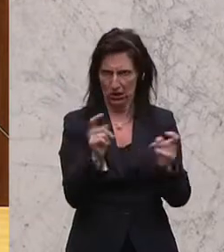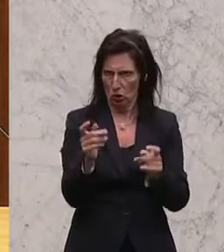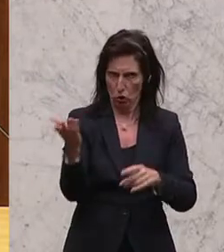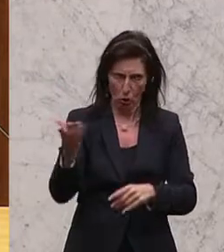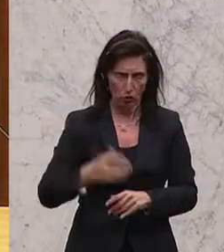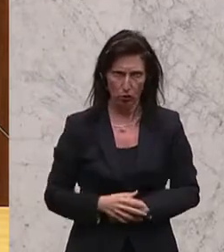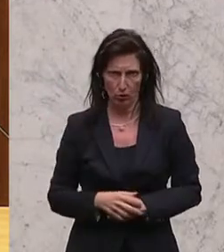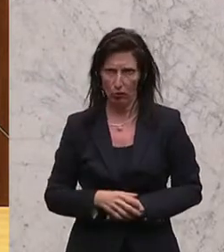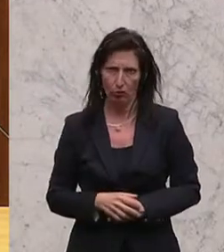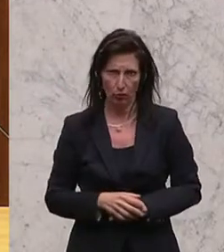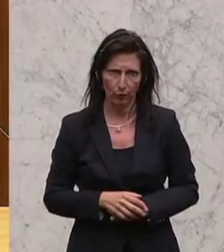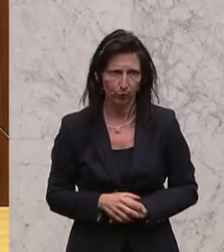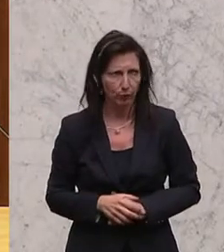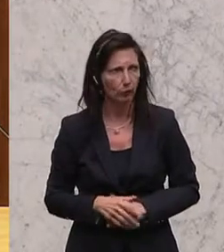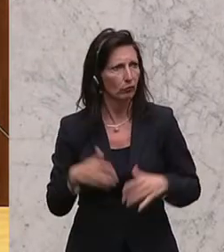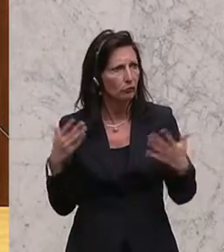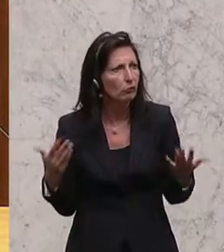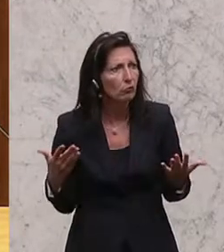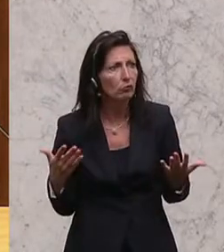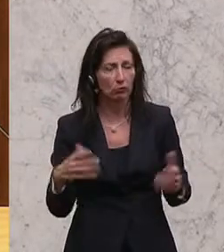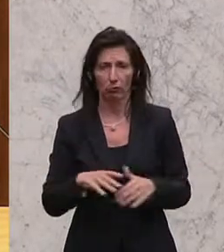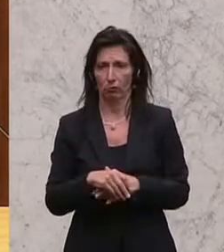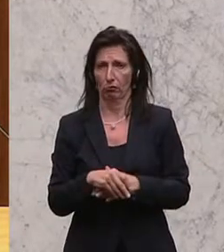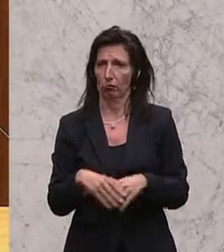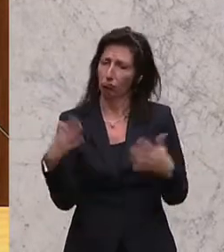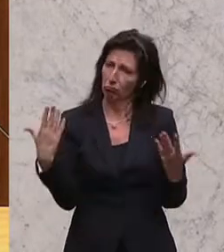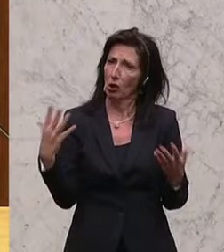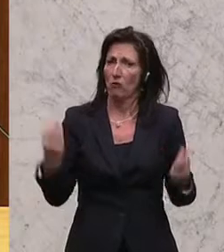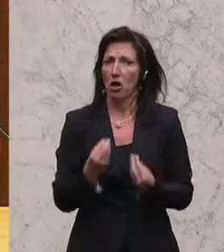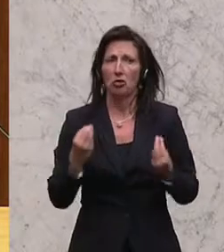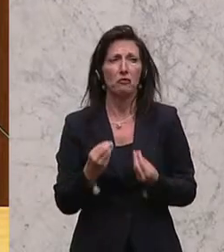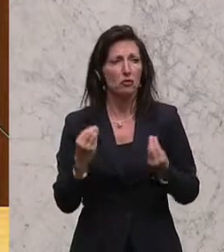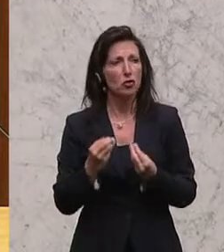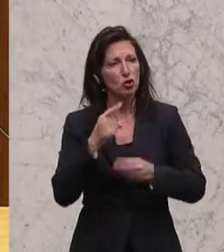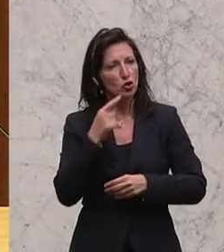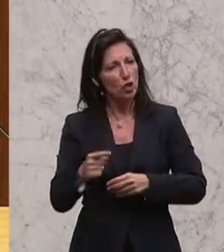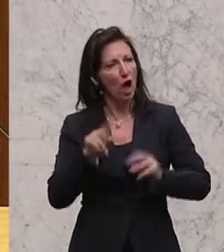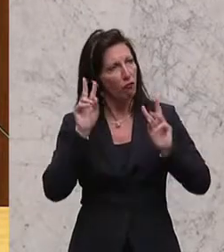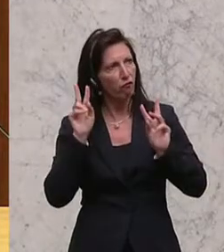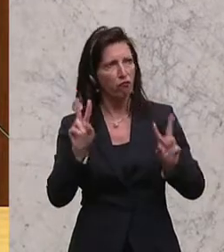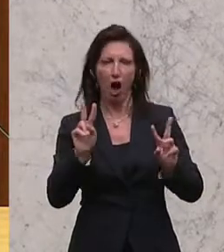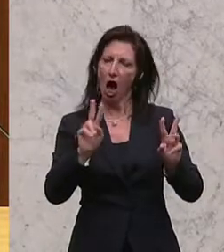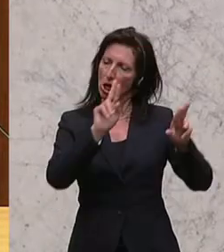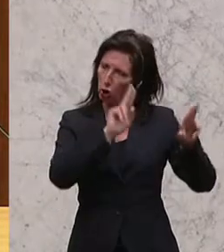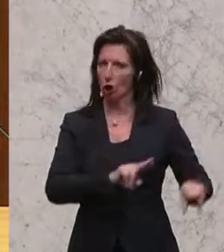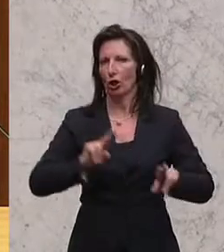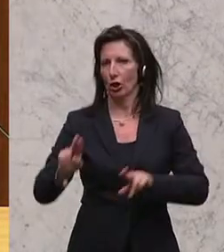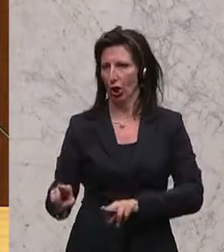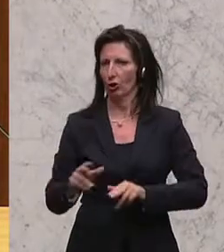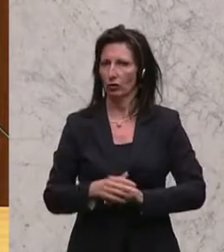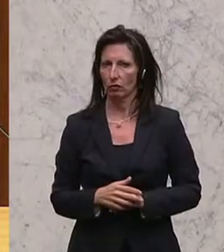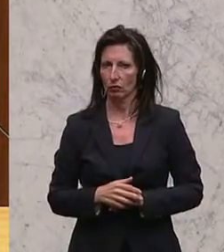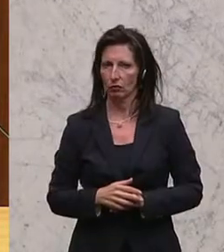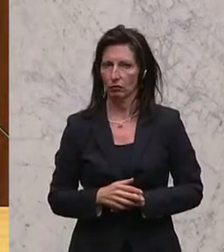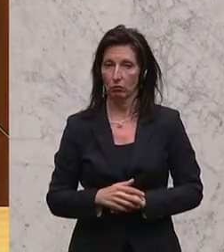sowieso. Das wäre einmal eine Aktion, wo man sagt, okay, das ist wirklich dann gerecht.